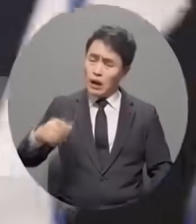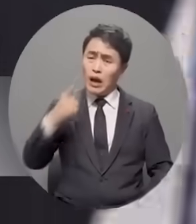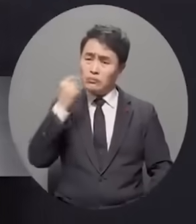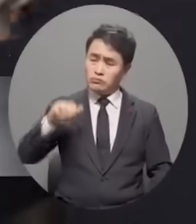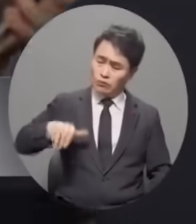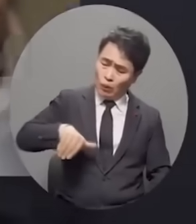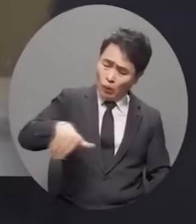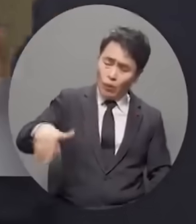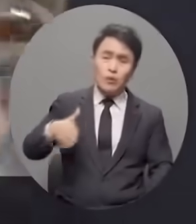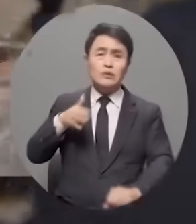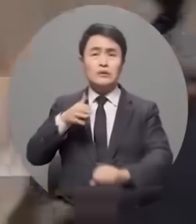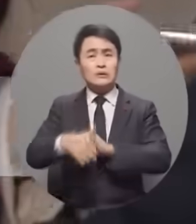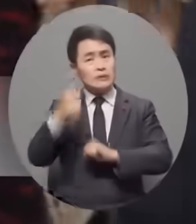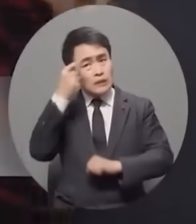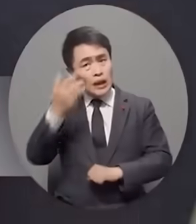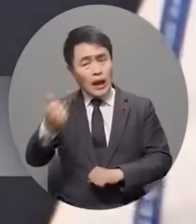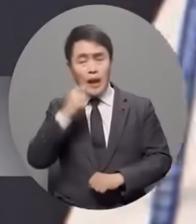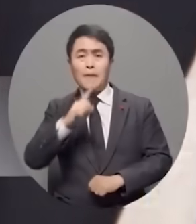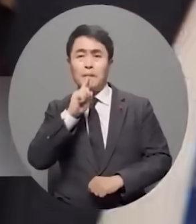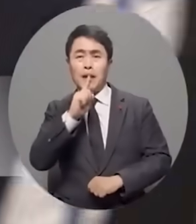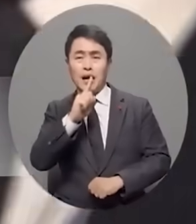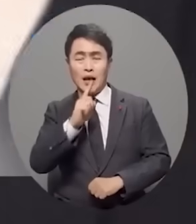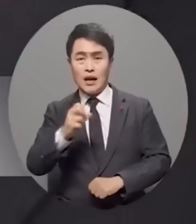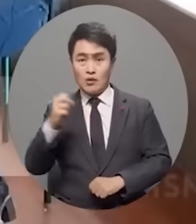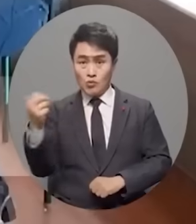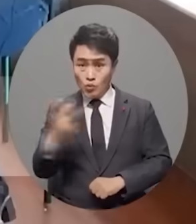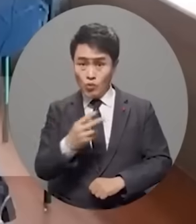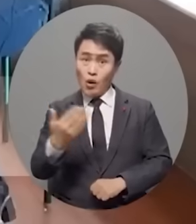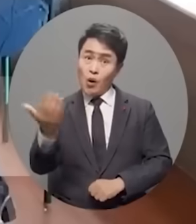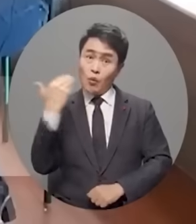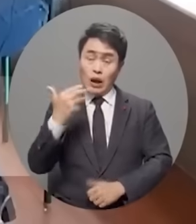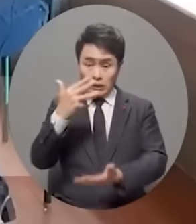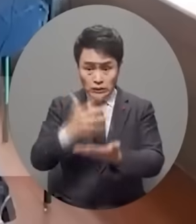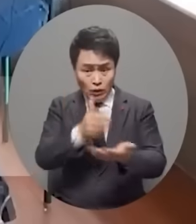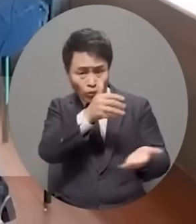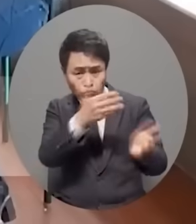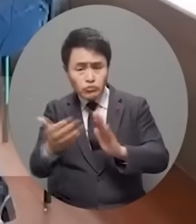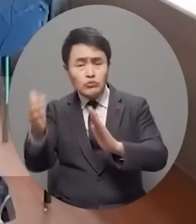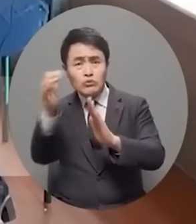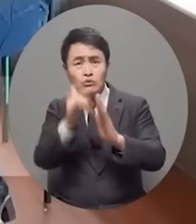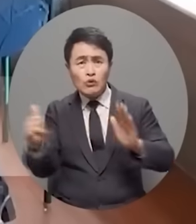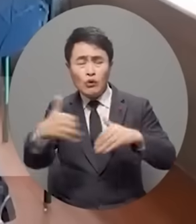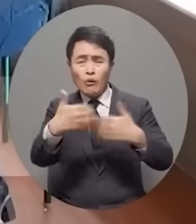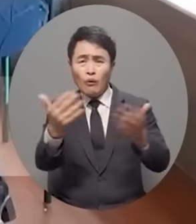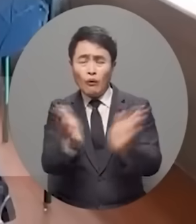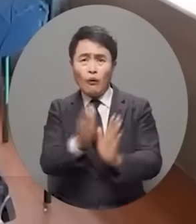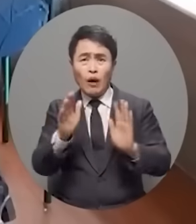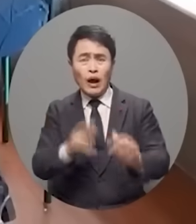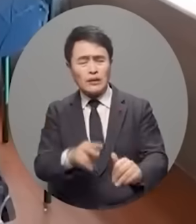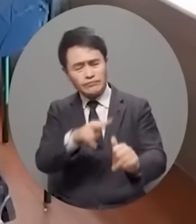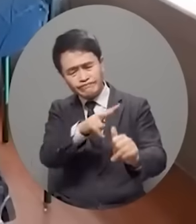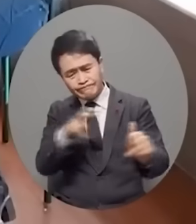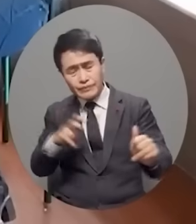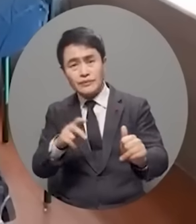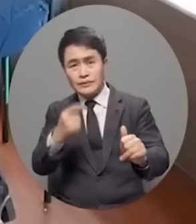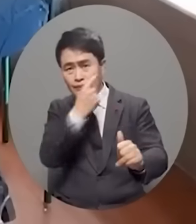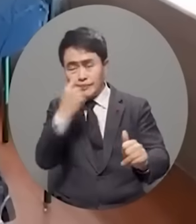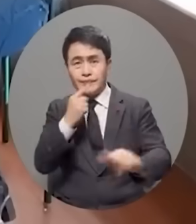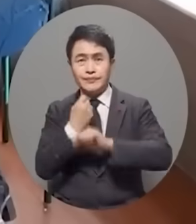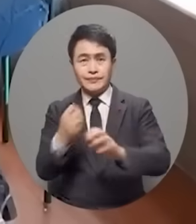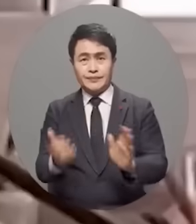제국주의 옹호로 해석될 수 있는 발언을 한 데 이어 과거 이태원 참사 유가족을 모욕한 사실까지 추가로